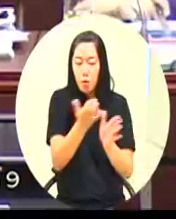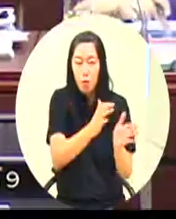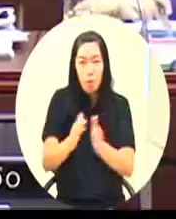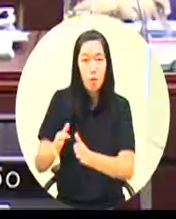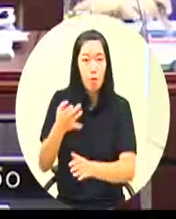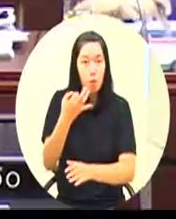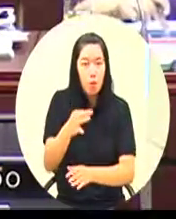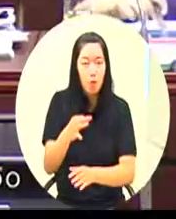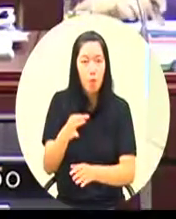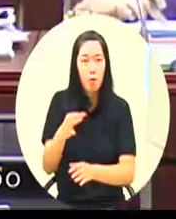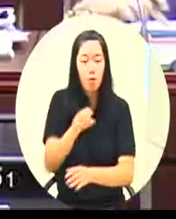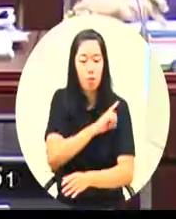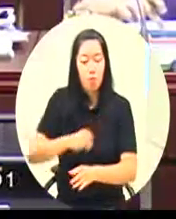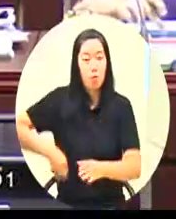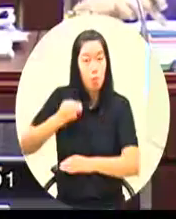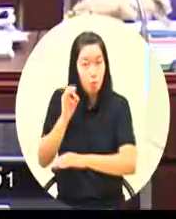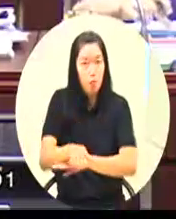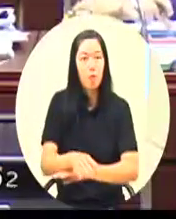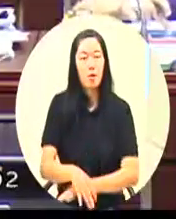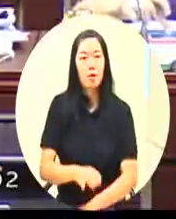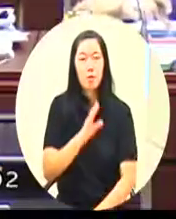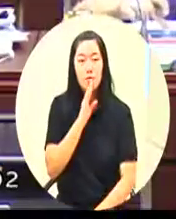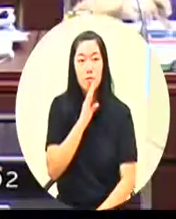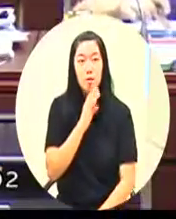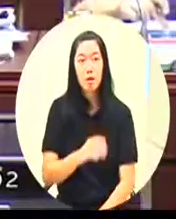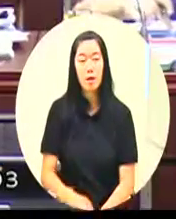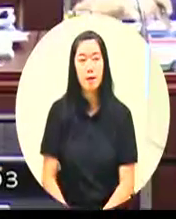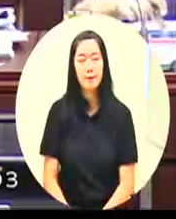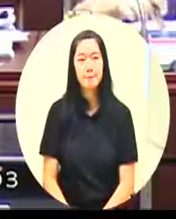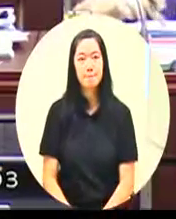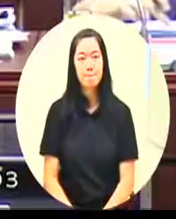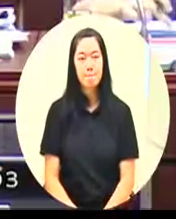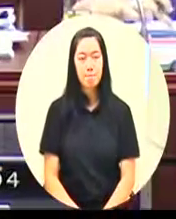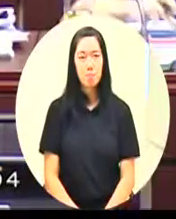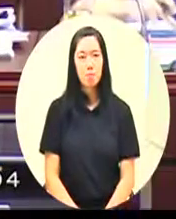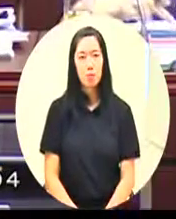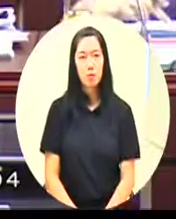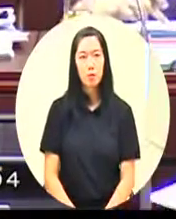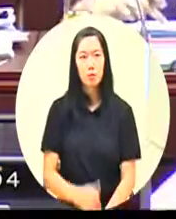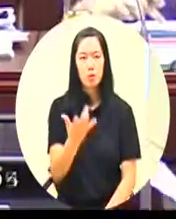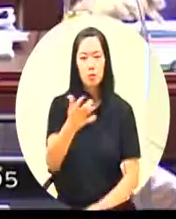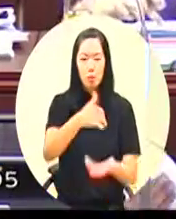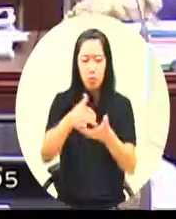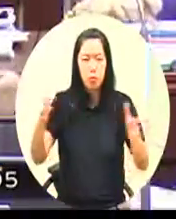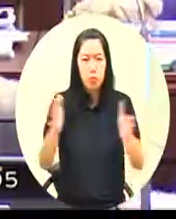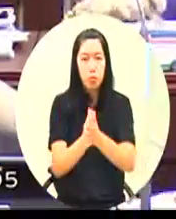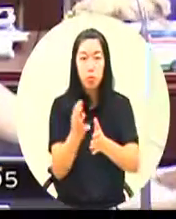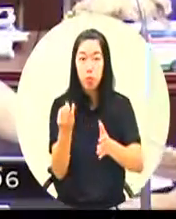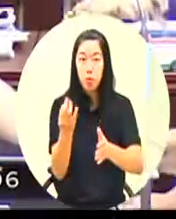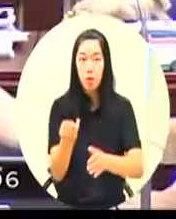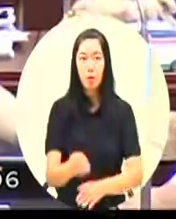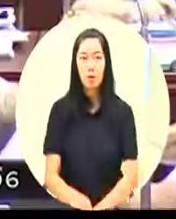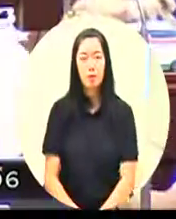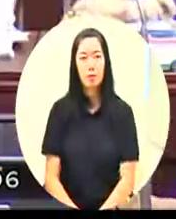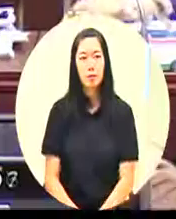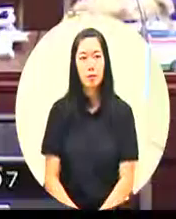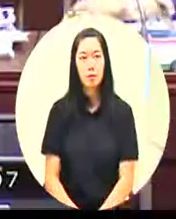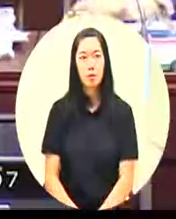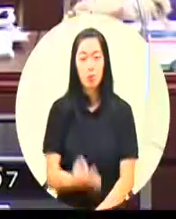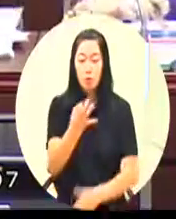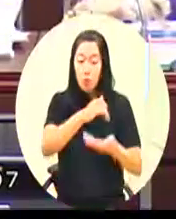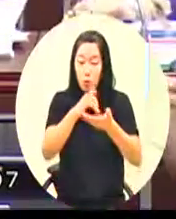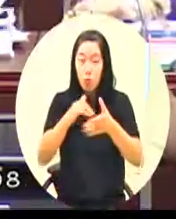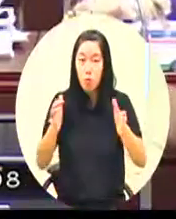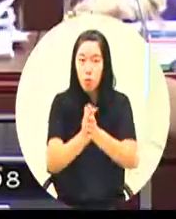身的教育发展。 除了这3亿以外，还要再从这个。 其实我们刚刚提 到，你 到 底的总 total 是多少吗？ 总 total 是因为